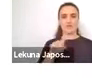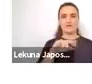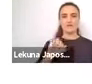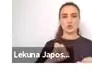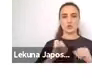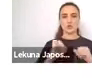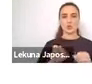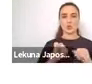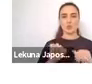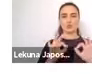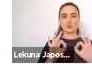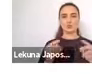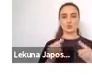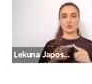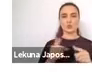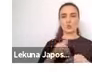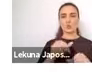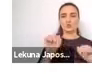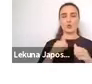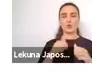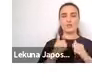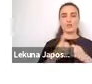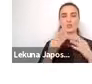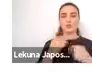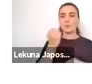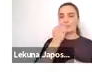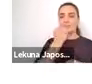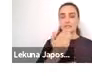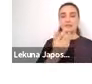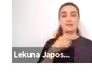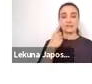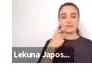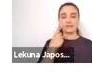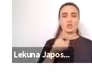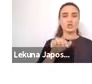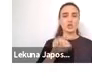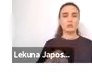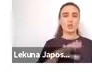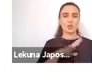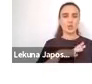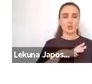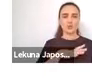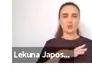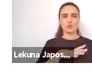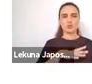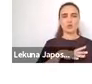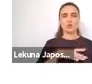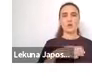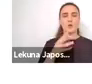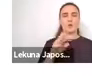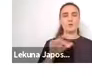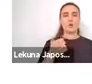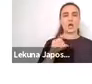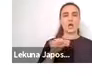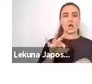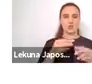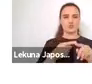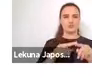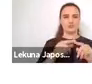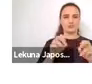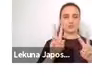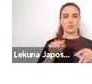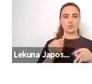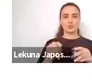ზუსტად ხაზი გავუსვათ იმას, რომ როგორ შეიძლება ყოველდღიური მასალის რაც შენ ახსენე, ხო, ეს შეიძლება იყოს მართლა მუყაოს ყუთი, შეიძლება იყოს